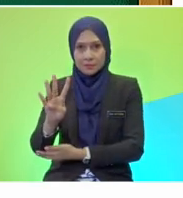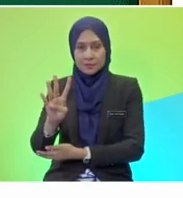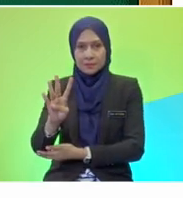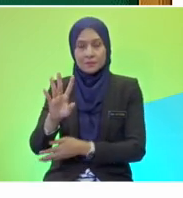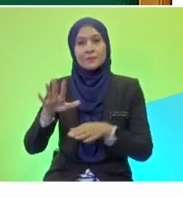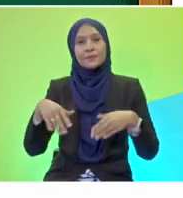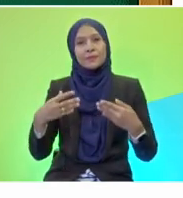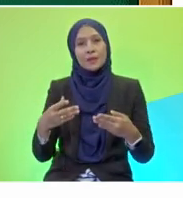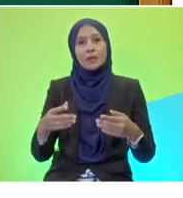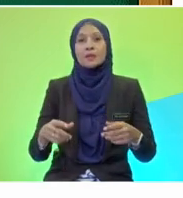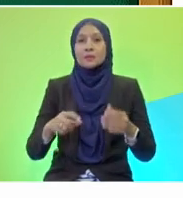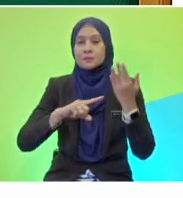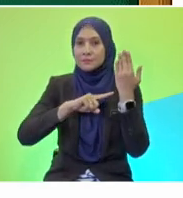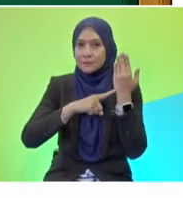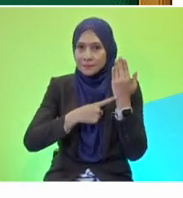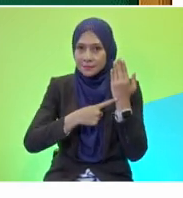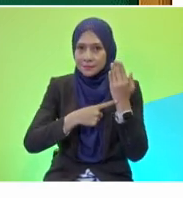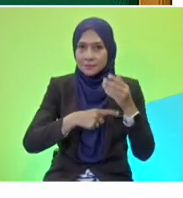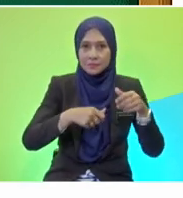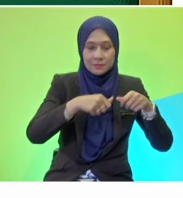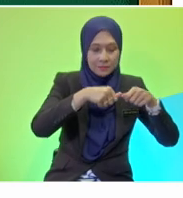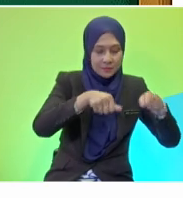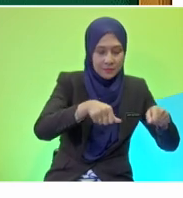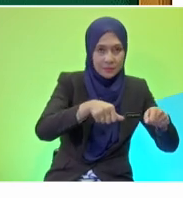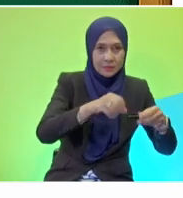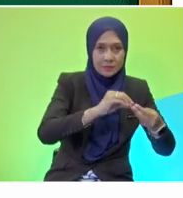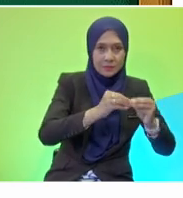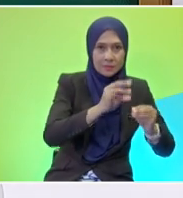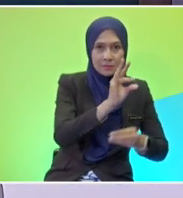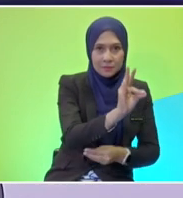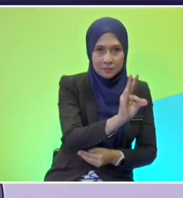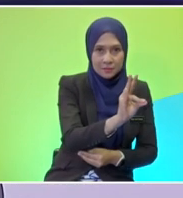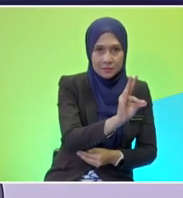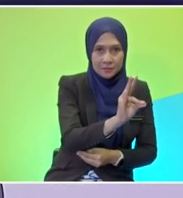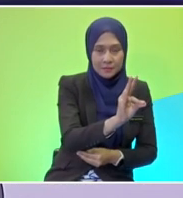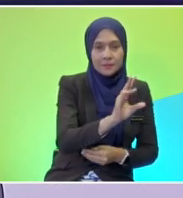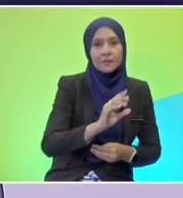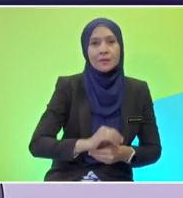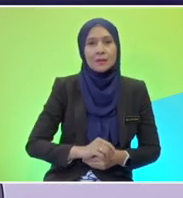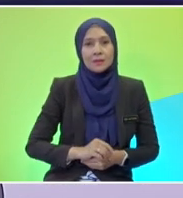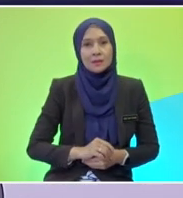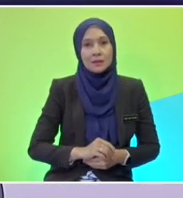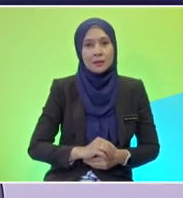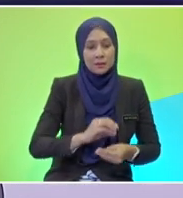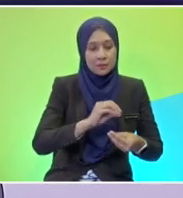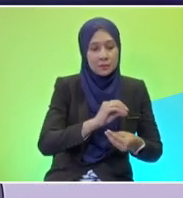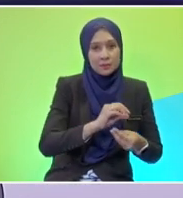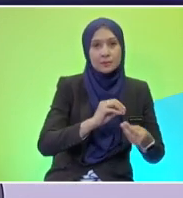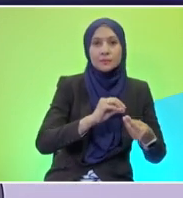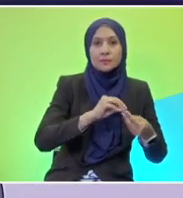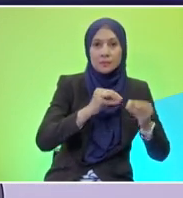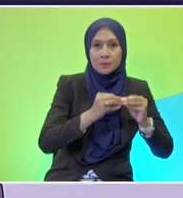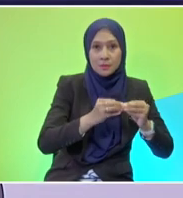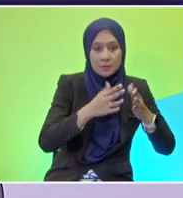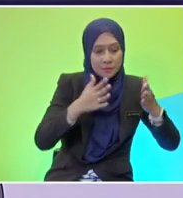nombor 7. 7. Kenapa kita kena lekatkan pada nombor 7? Kerana soalan nombor besarnya, angka yang besar ialah nombor